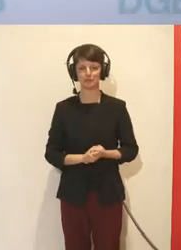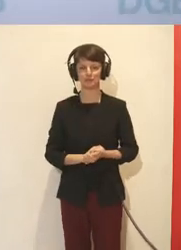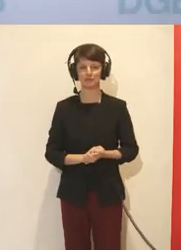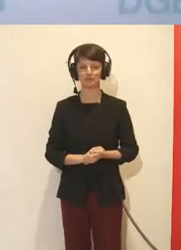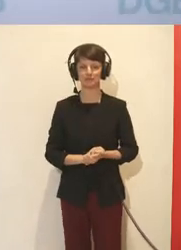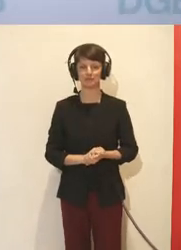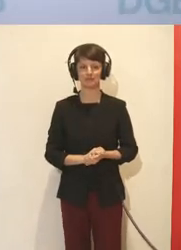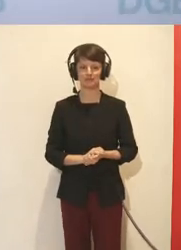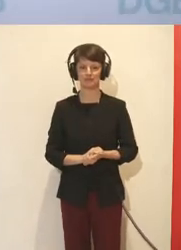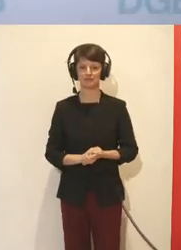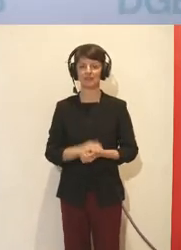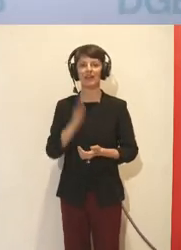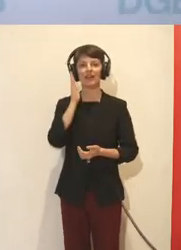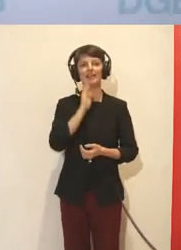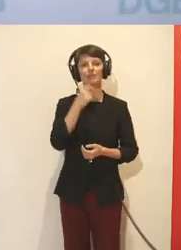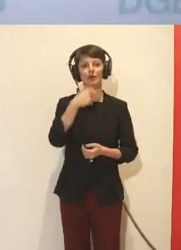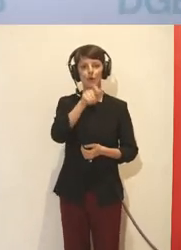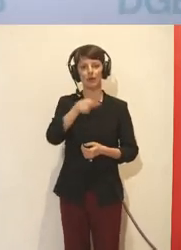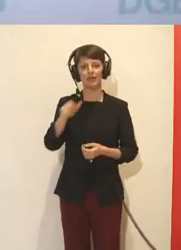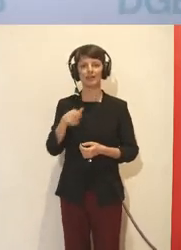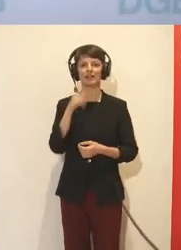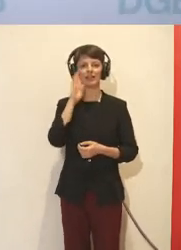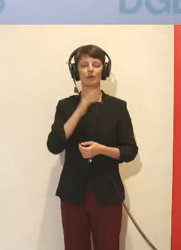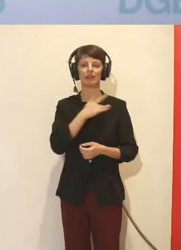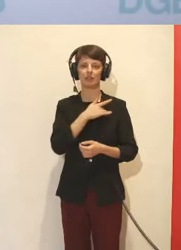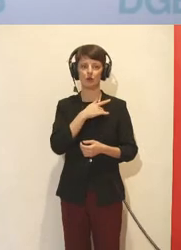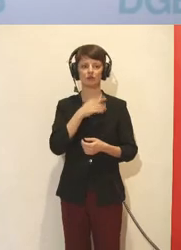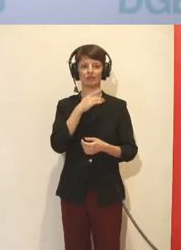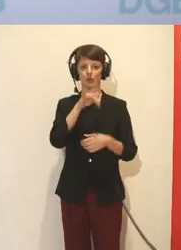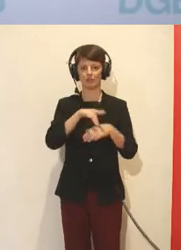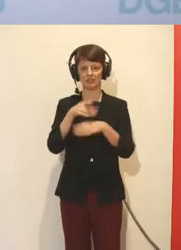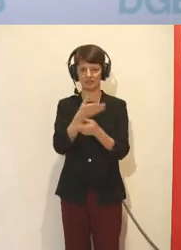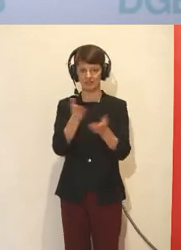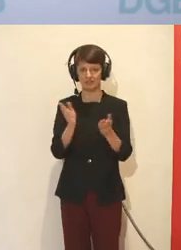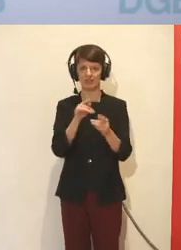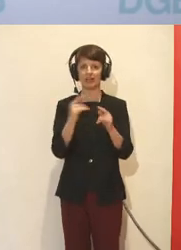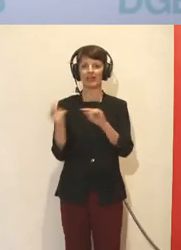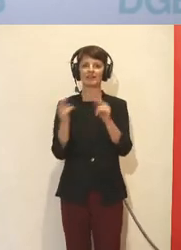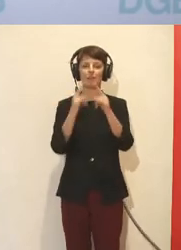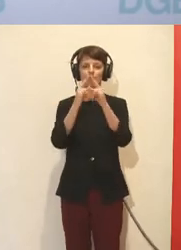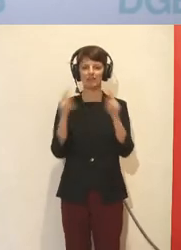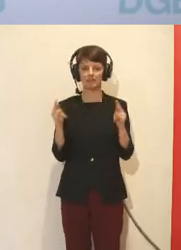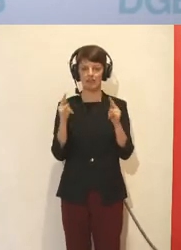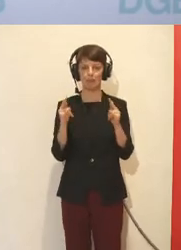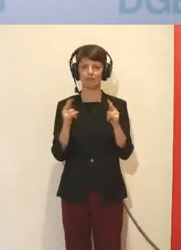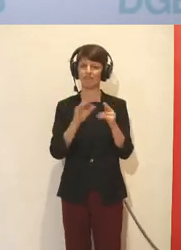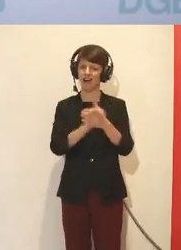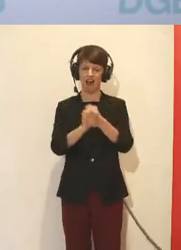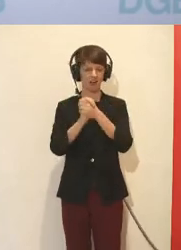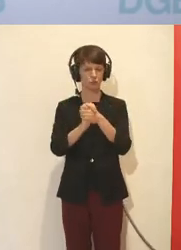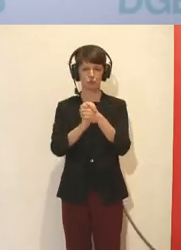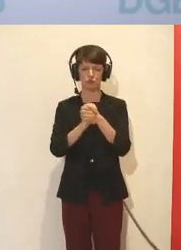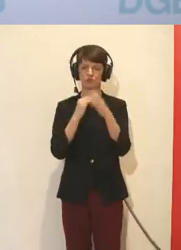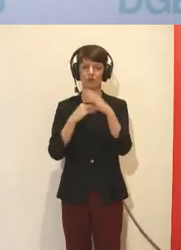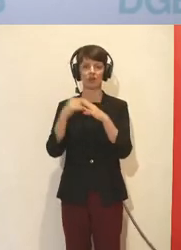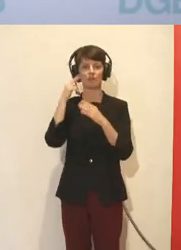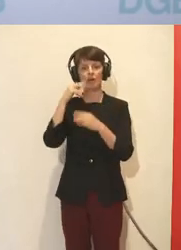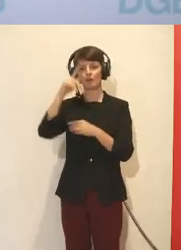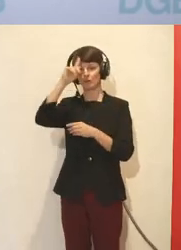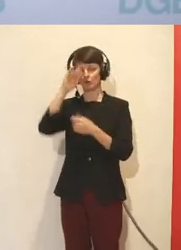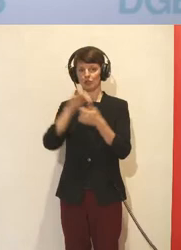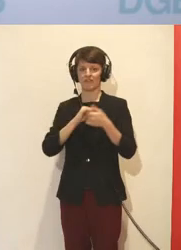kolleginnen und kollegen liebe genossinnen und genossen für die banken kommt alles gute im namen des deutschen